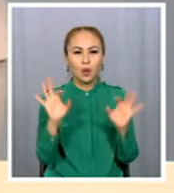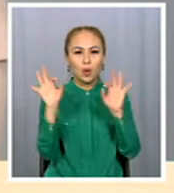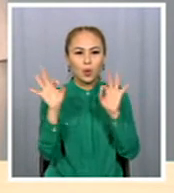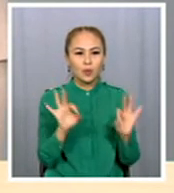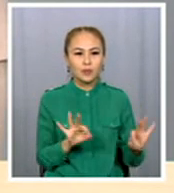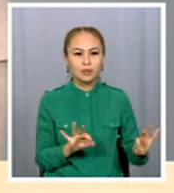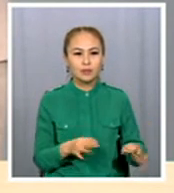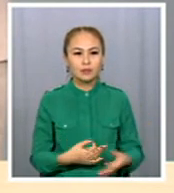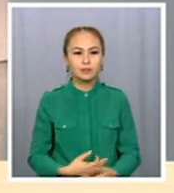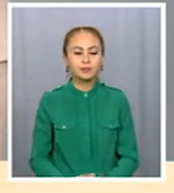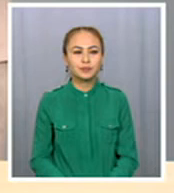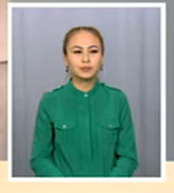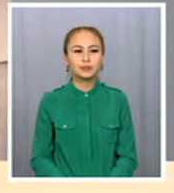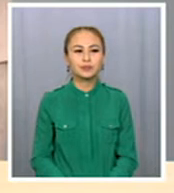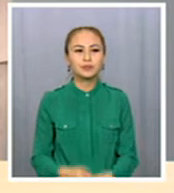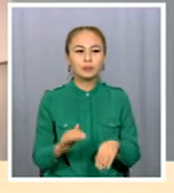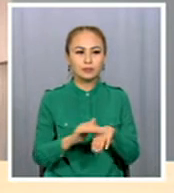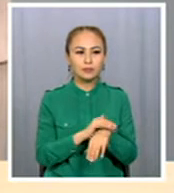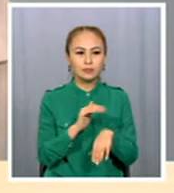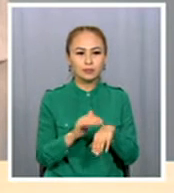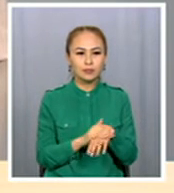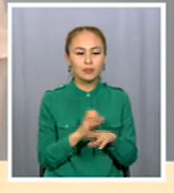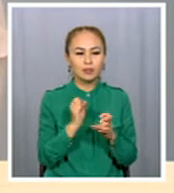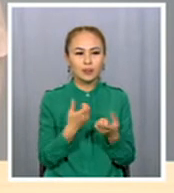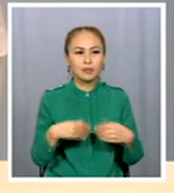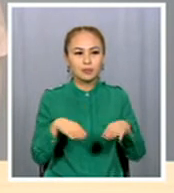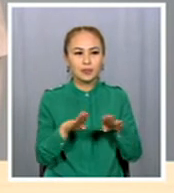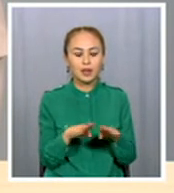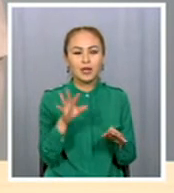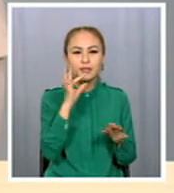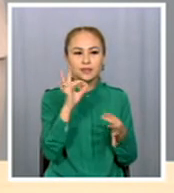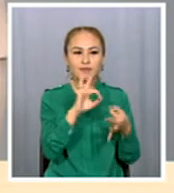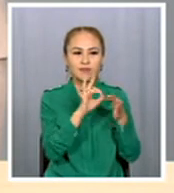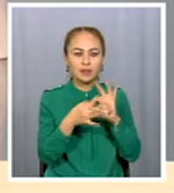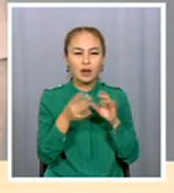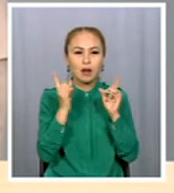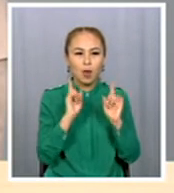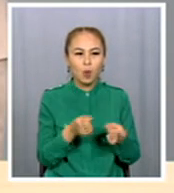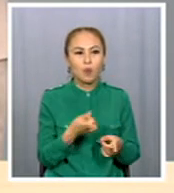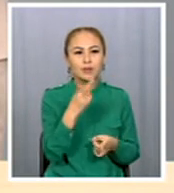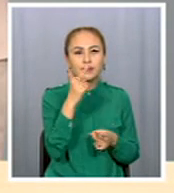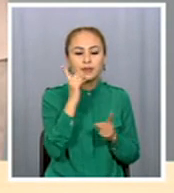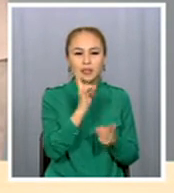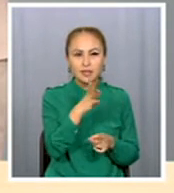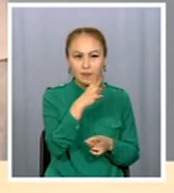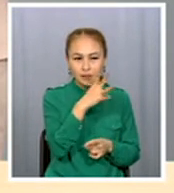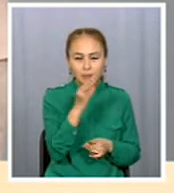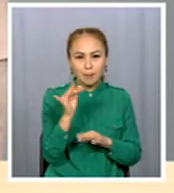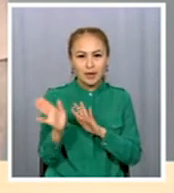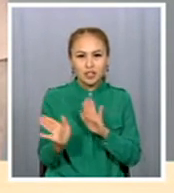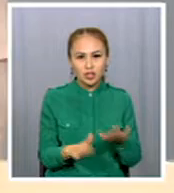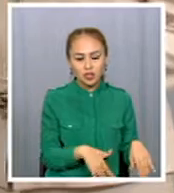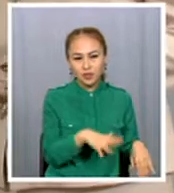Верно, осень. Молодцы. А теперь назовите глаголы настоящего, прошедшего времени.